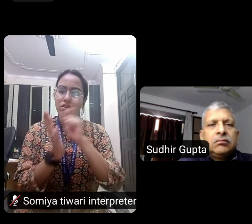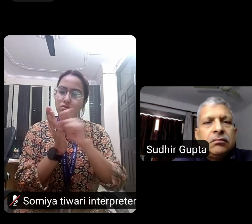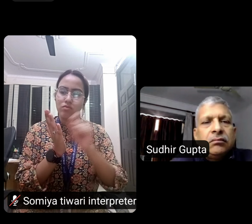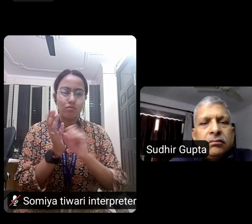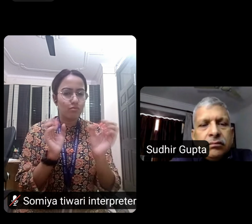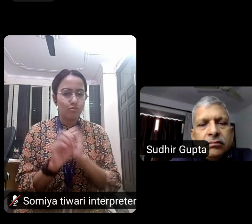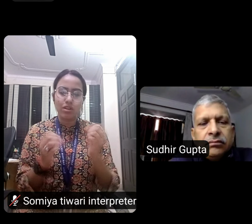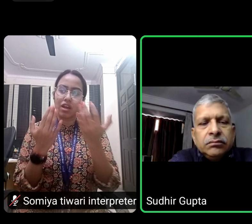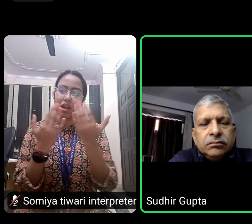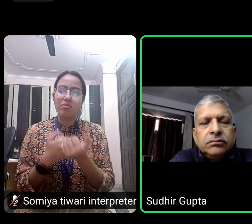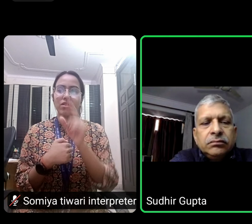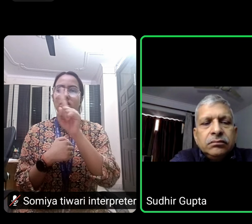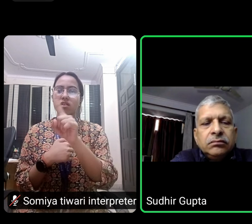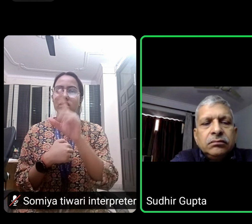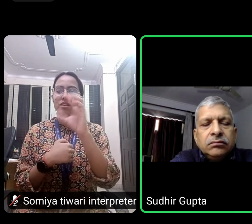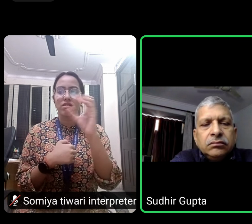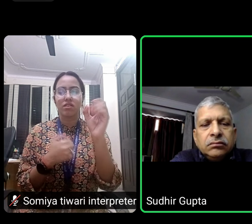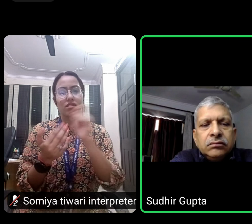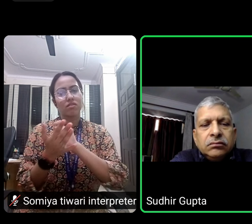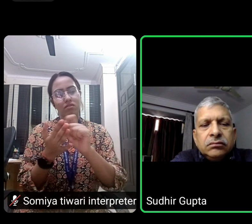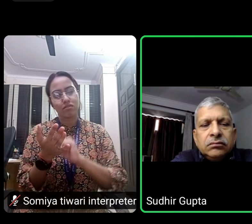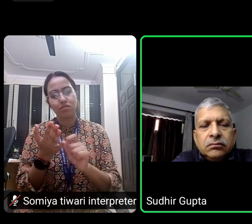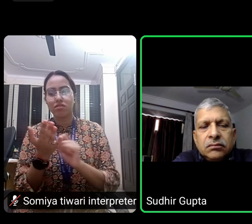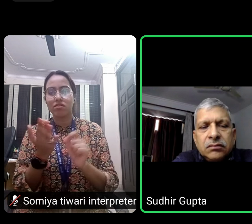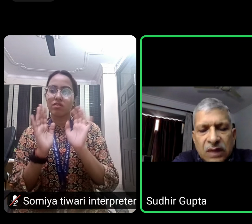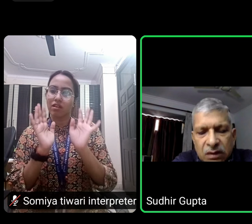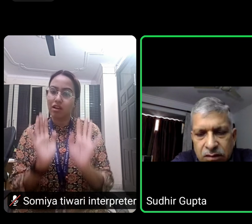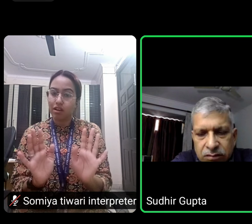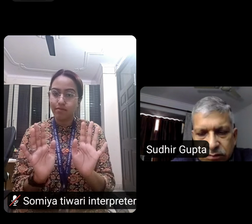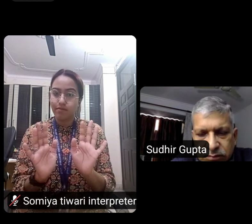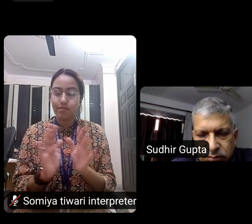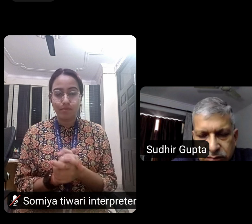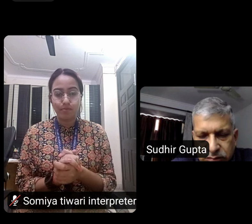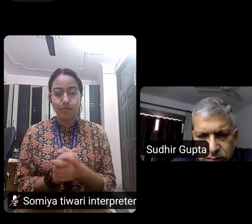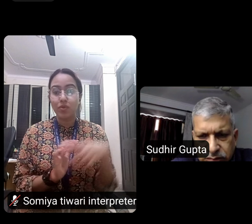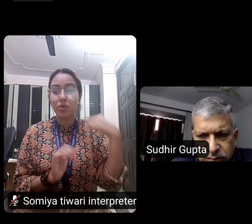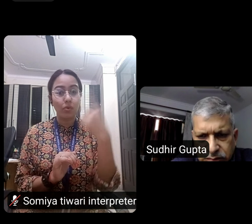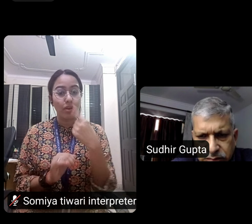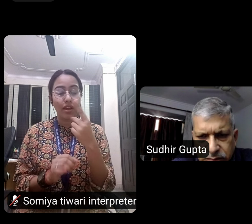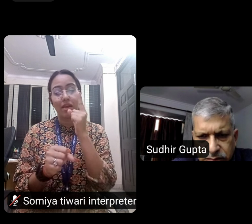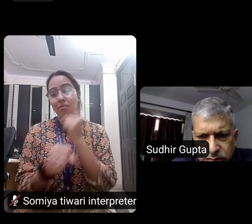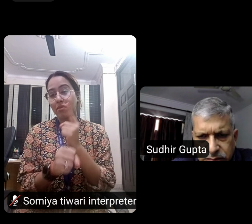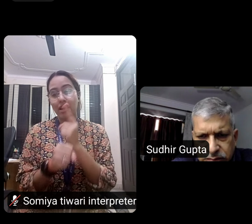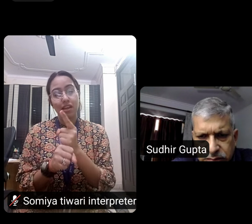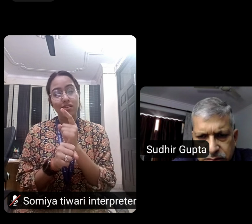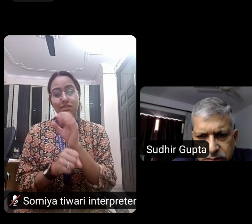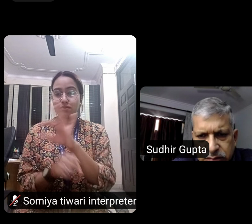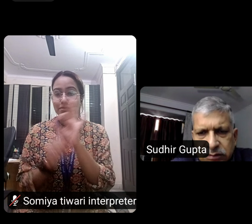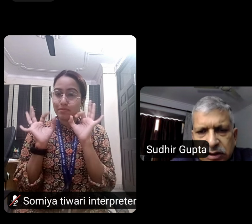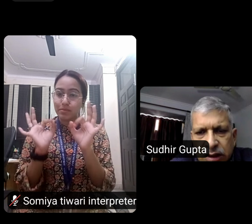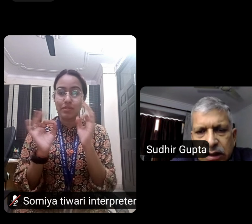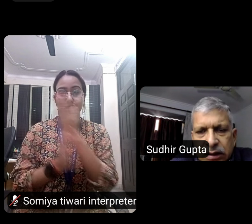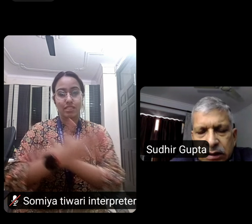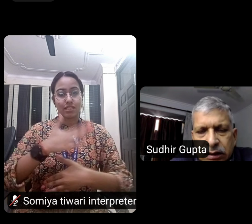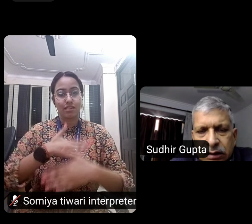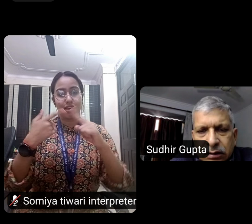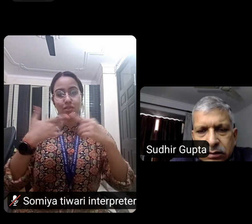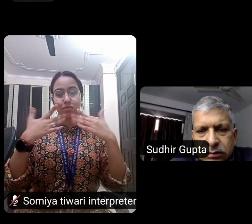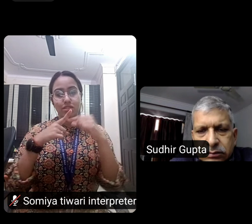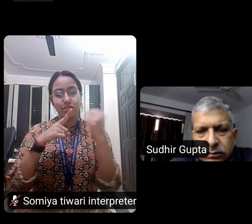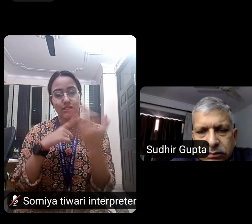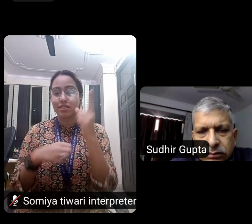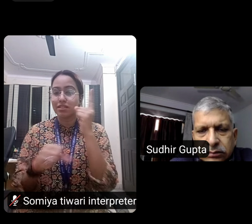तक लिखता है। इससे बड़ी खुशी और क्या होगी सर। और ये सारी मैम सब जो है ना बहुत गाइड करती है इस ऐसे